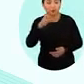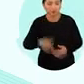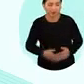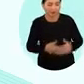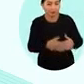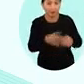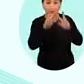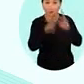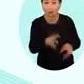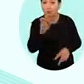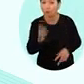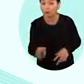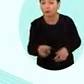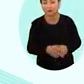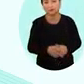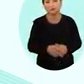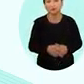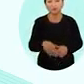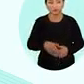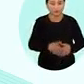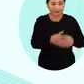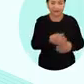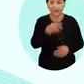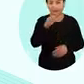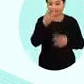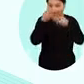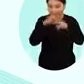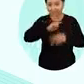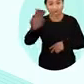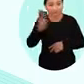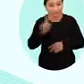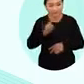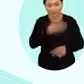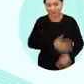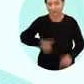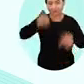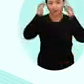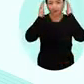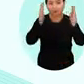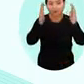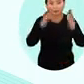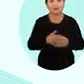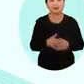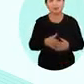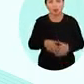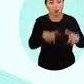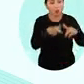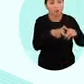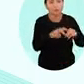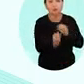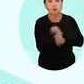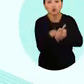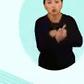Эмэгтэйчүүд жирэмслэлтийг үргэлжлүүлэхээр шийдсэн тохиолдолд жирэмсний хяналтандаа тогтмол хамрагдаж, эрүүл мэндэд анхаарч,